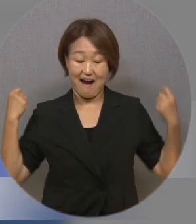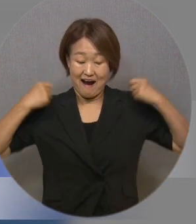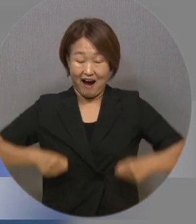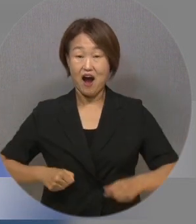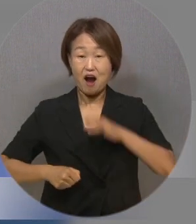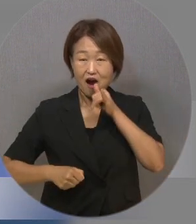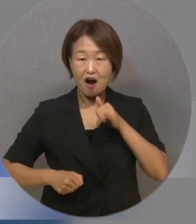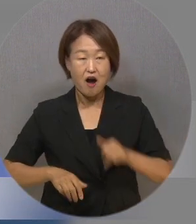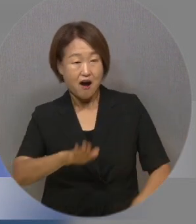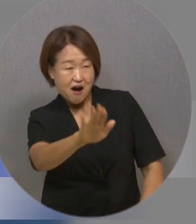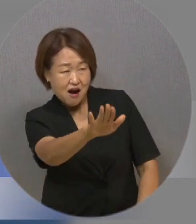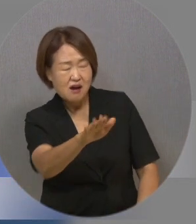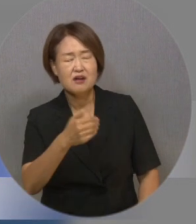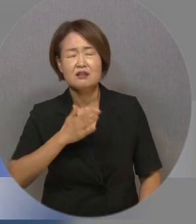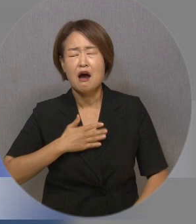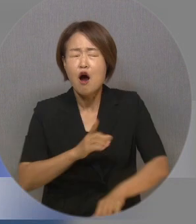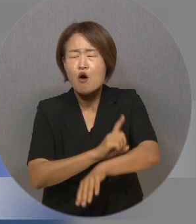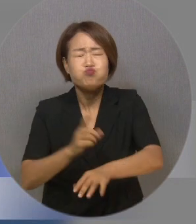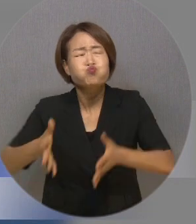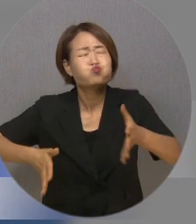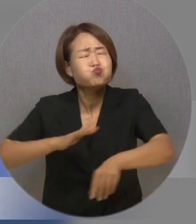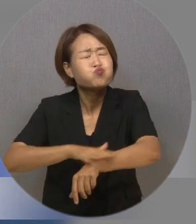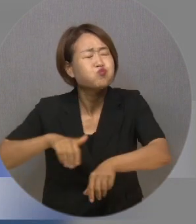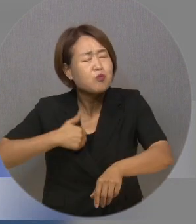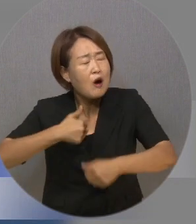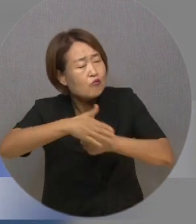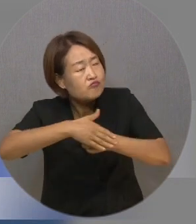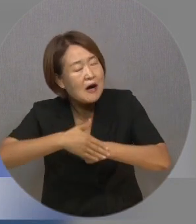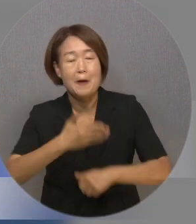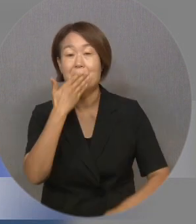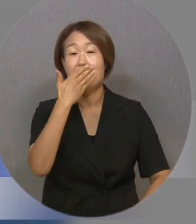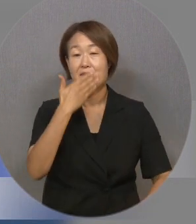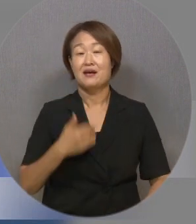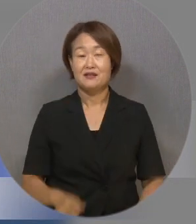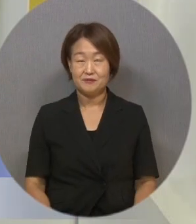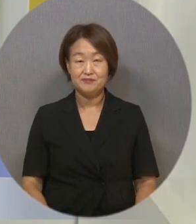안내사에게 다가가 자유로운 문의가 가능합니다